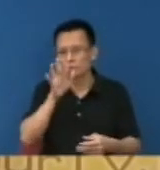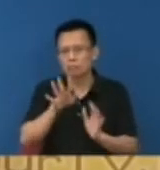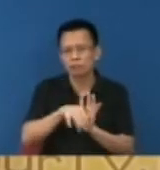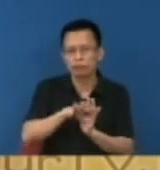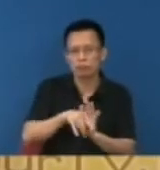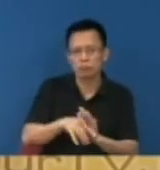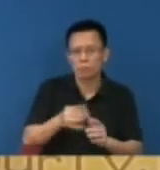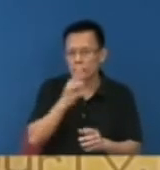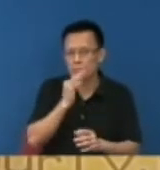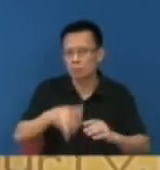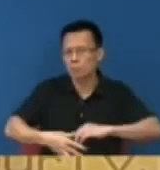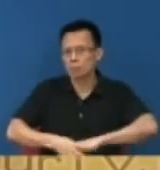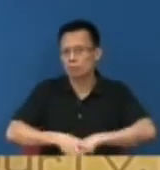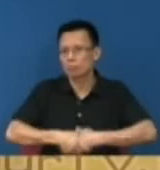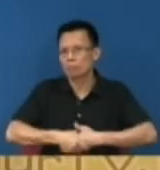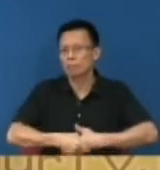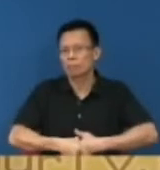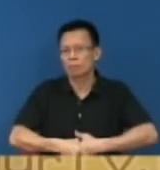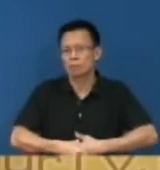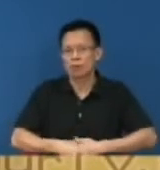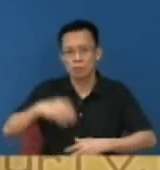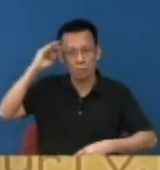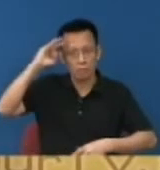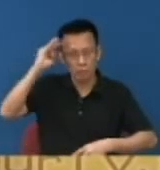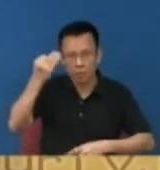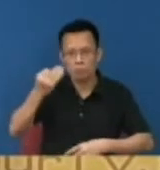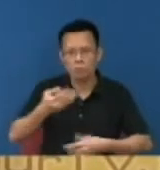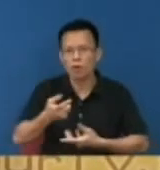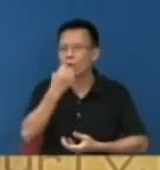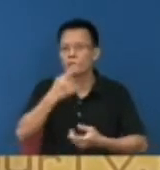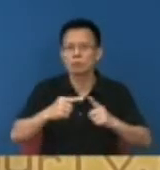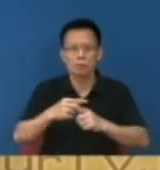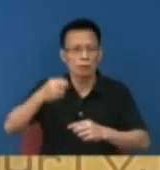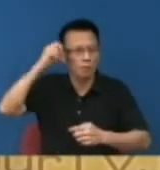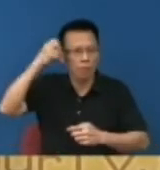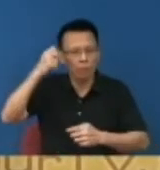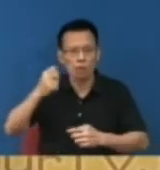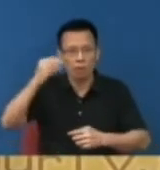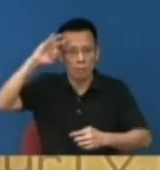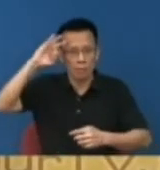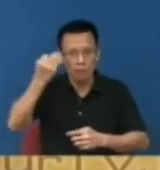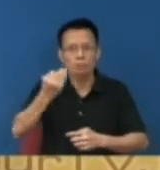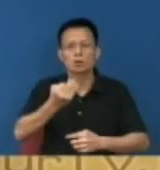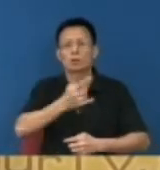只有三日，三日給香港人考慮，給三日他自己考